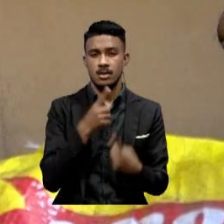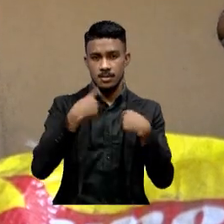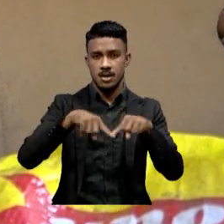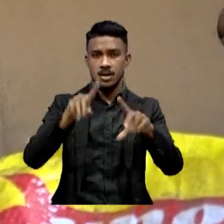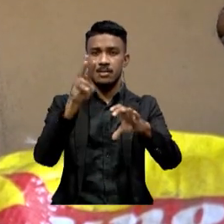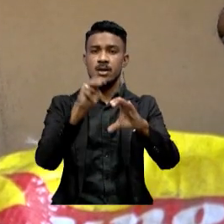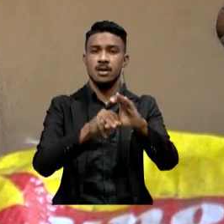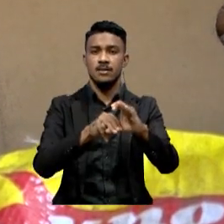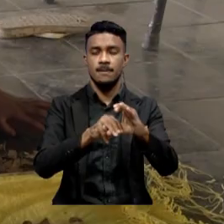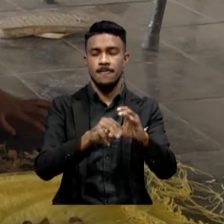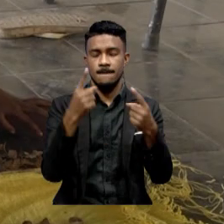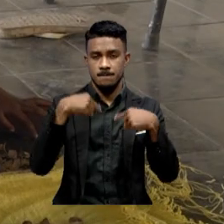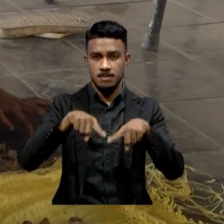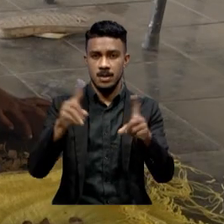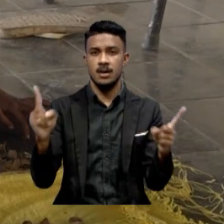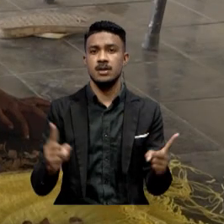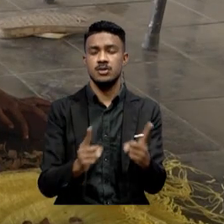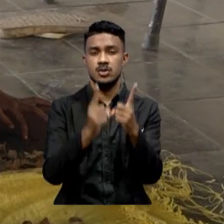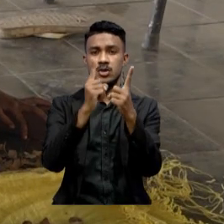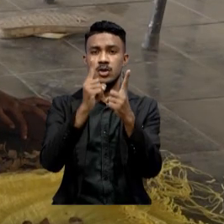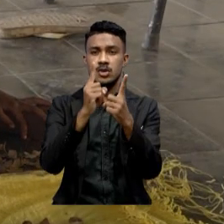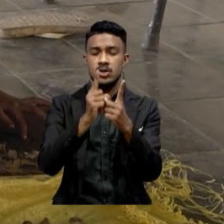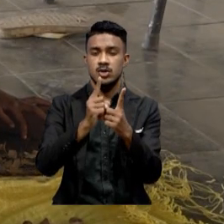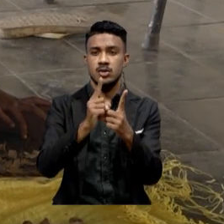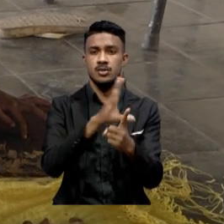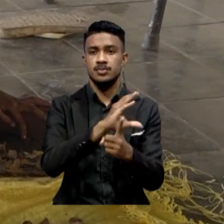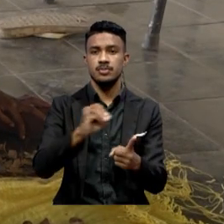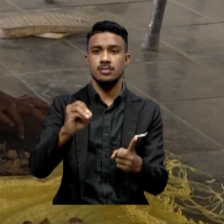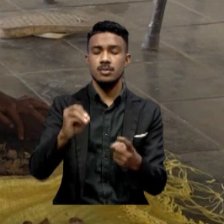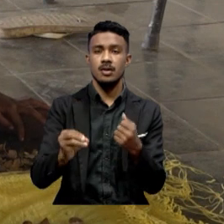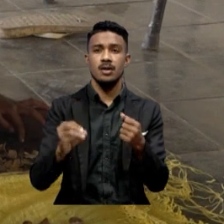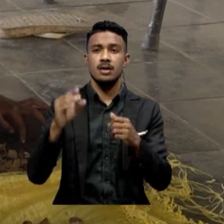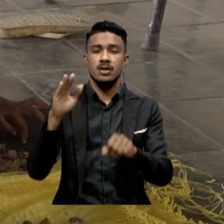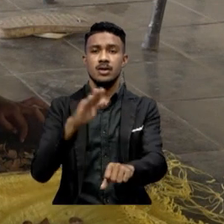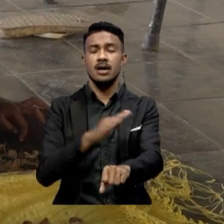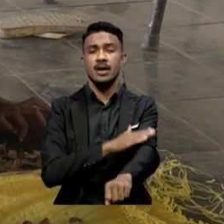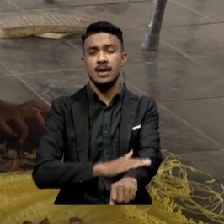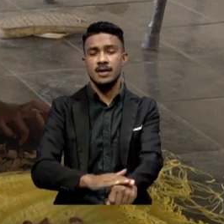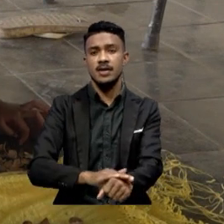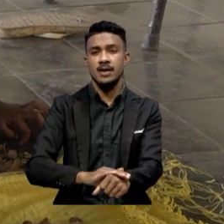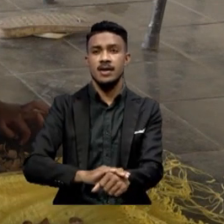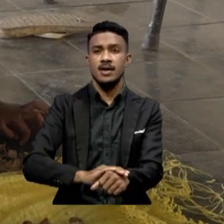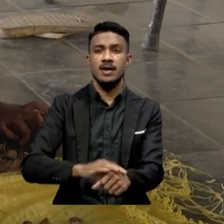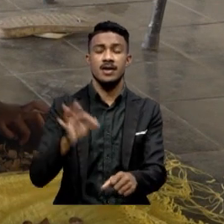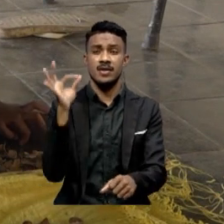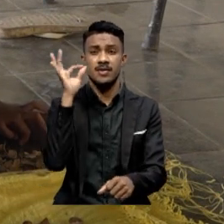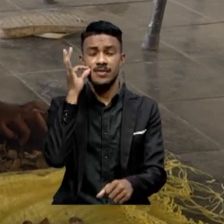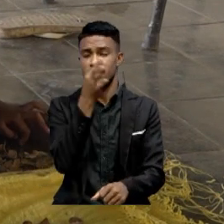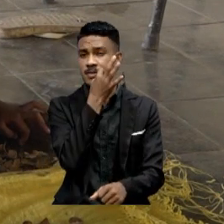ona. Ba suru ema nai di lafunang ka ema nai farina ka tun ho same ser ne ba mai au hola fali